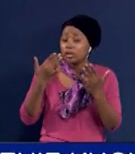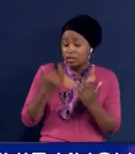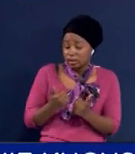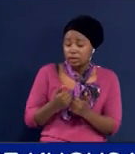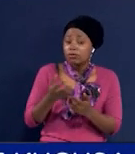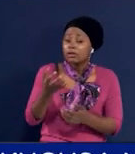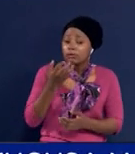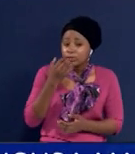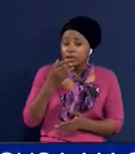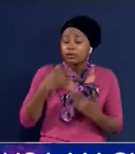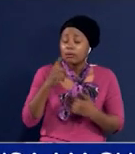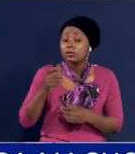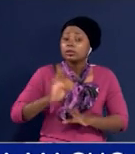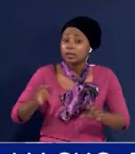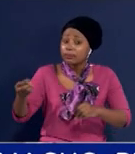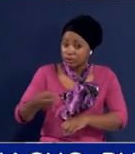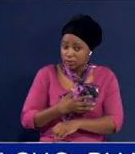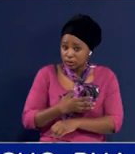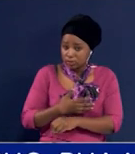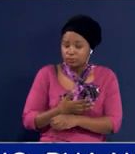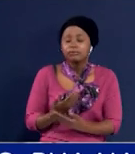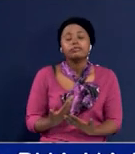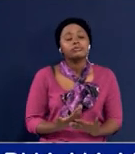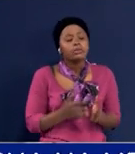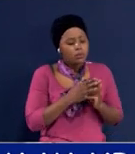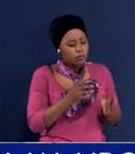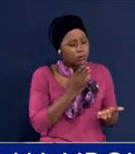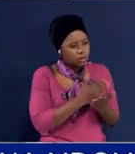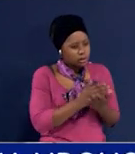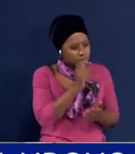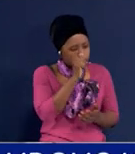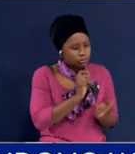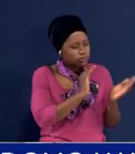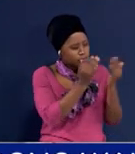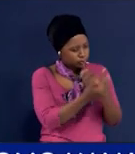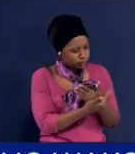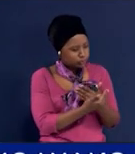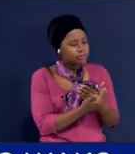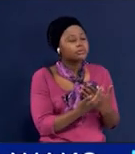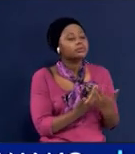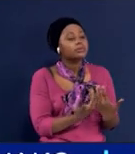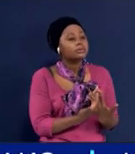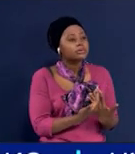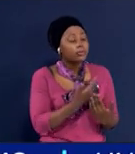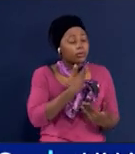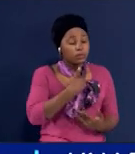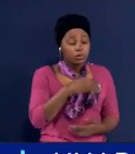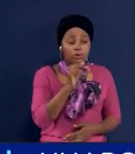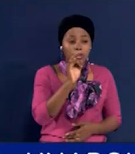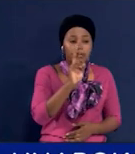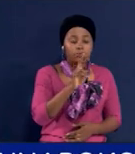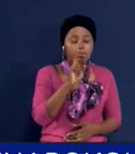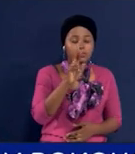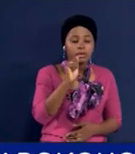tayari ina maambukizi. Kwa kikubwa ni kuhakikisha kwamba anajilinda kutokana na miongozo ambayo imetolewa. Na twende kwa Furaha Masunga wa